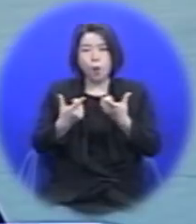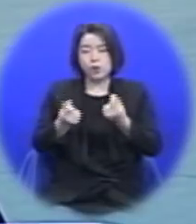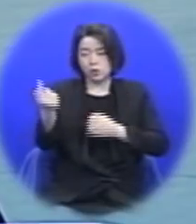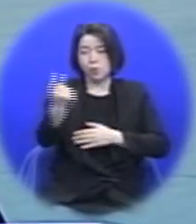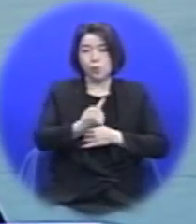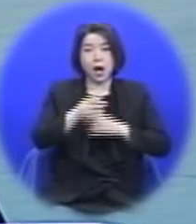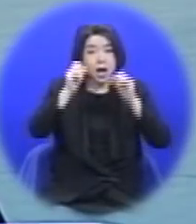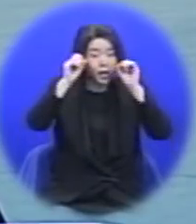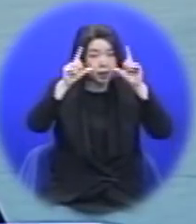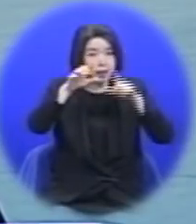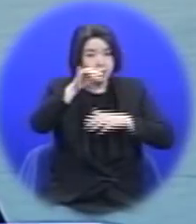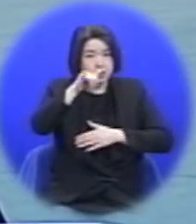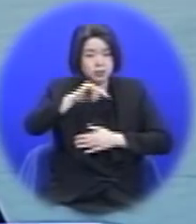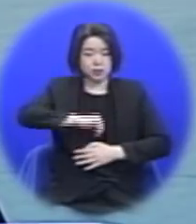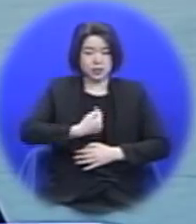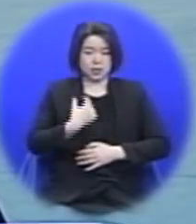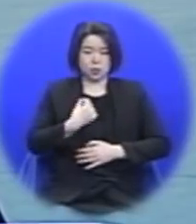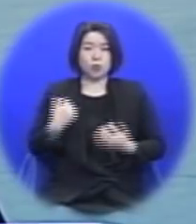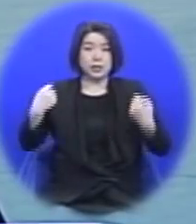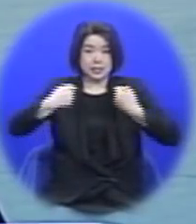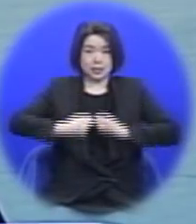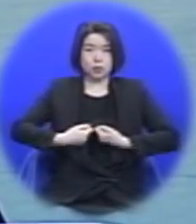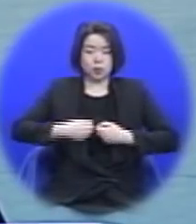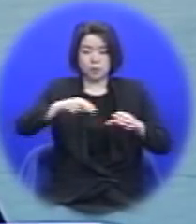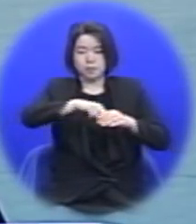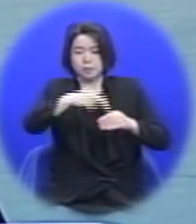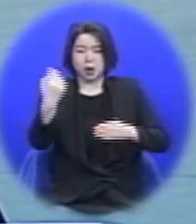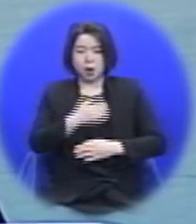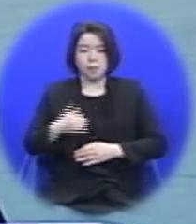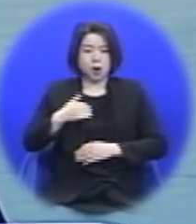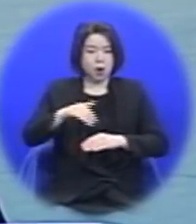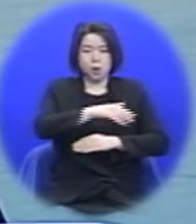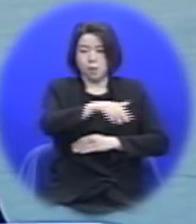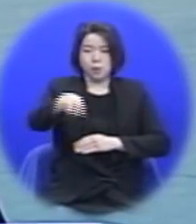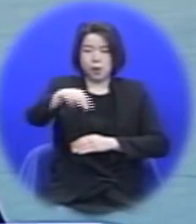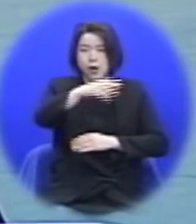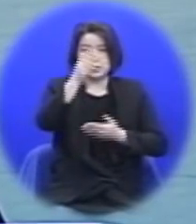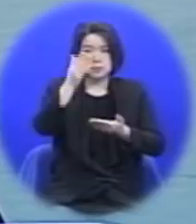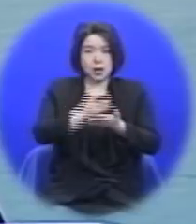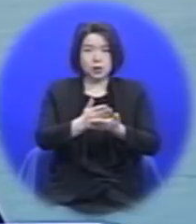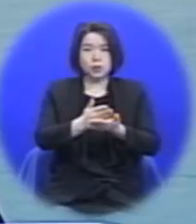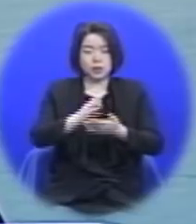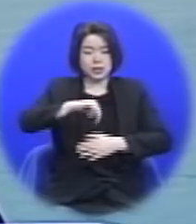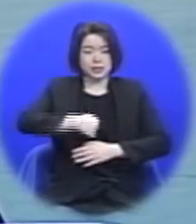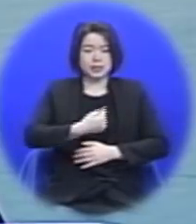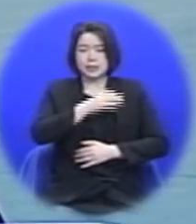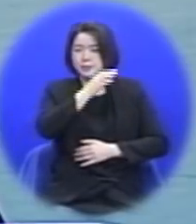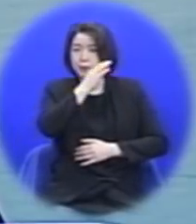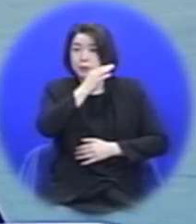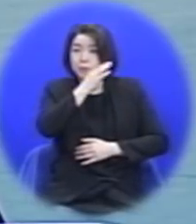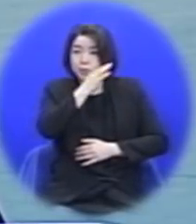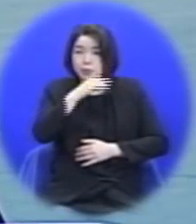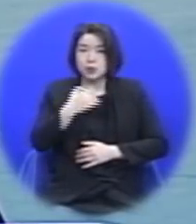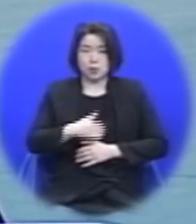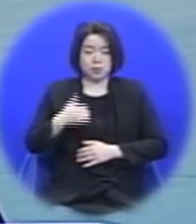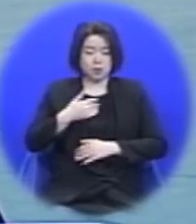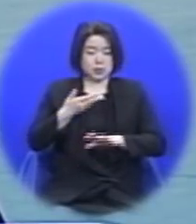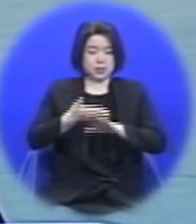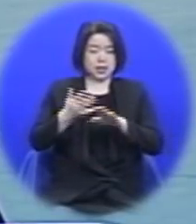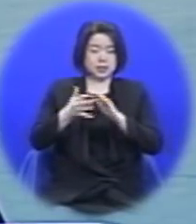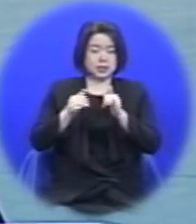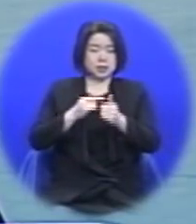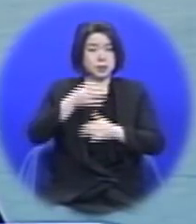있어서 자기 옷을 갖춰 입고 벌거벗은 몸으로 돌아다니지 않으며 자기의 부끄러운 데를 남에게 보이지